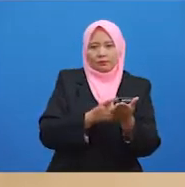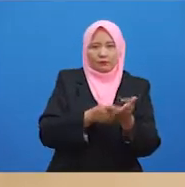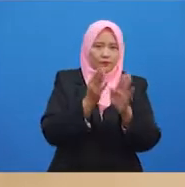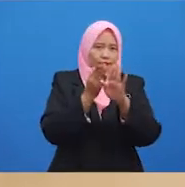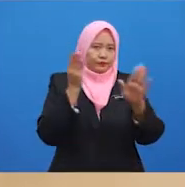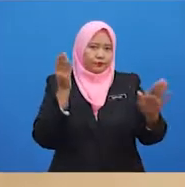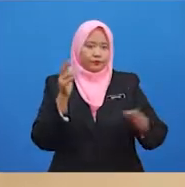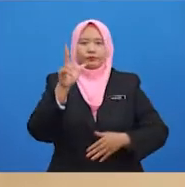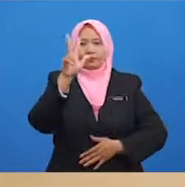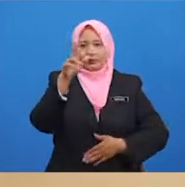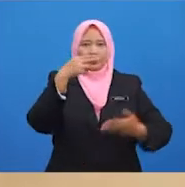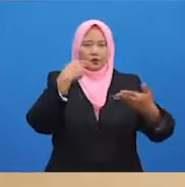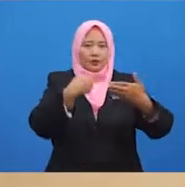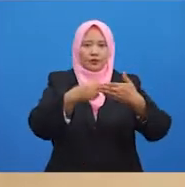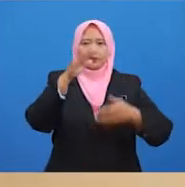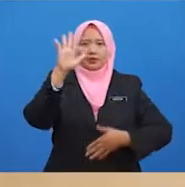3 hingga 5 baris serangkap.